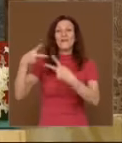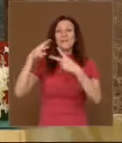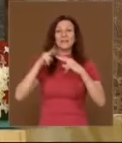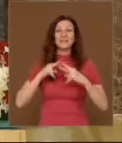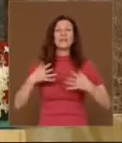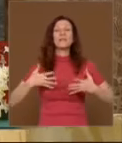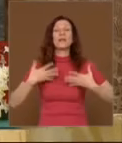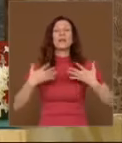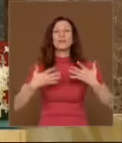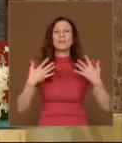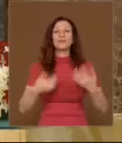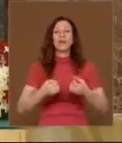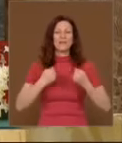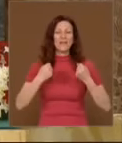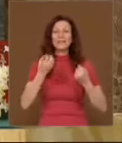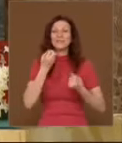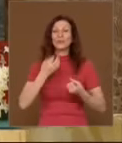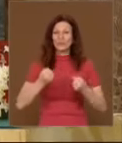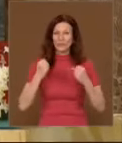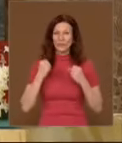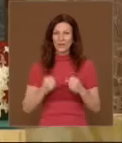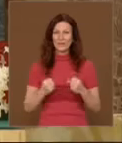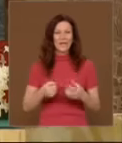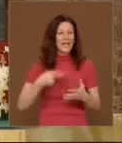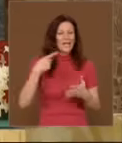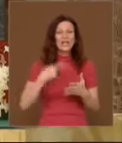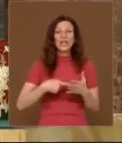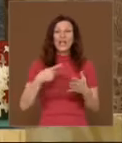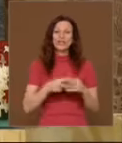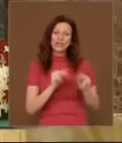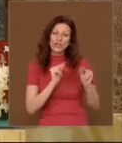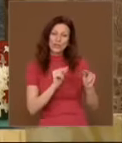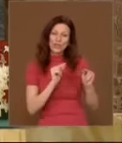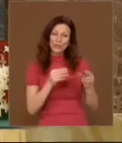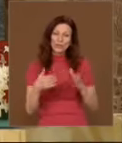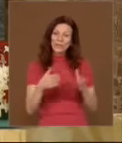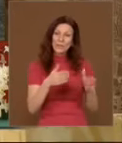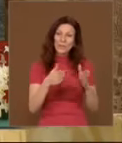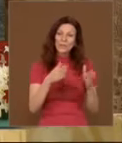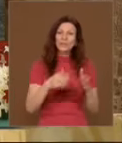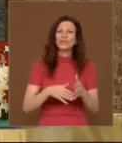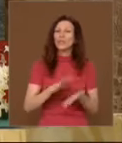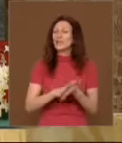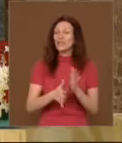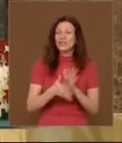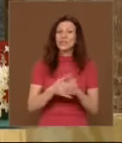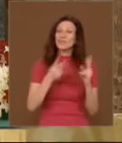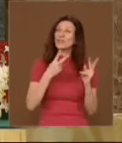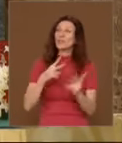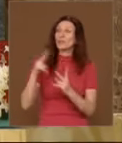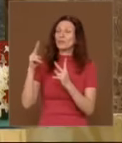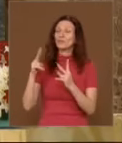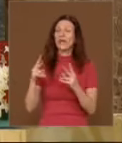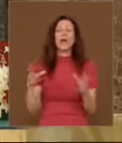из властния дух ме утвърди. Беззаконните ще научи на Твоите пъти, ще нечестивите към Тебе ще се обърнат. Избави ме от